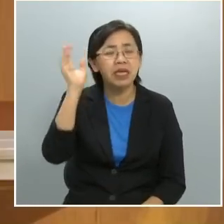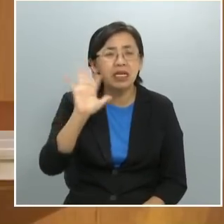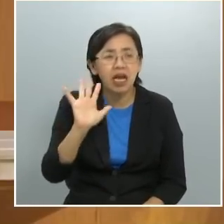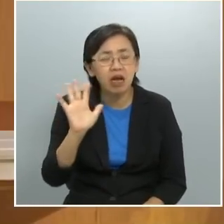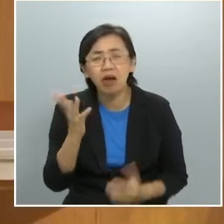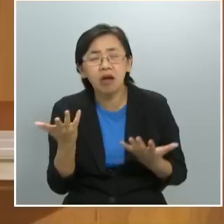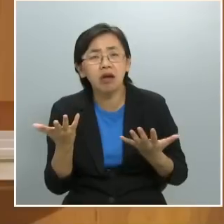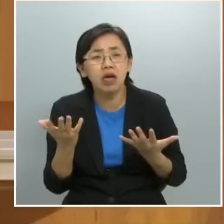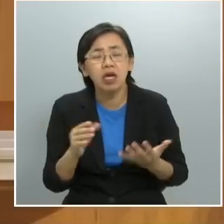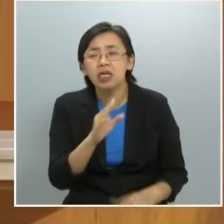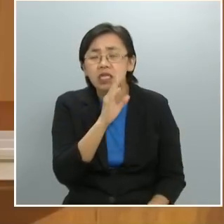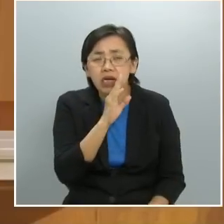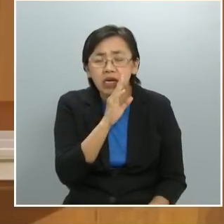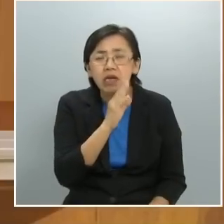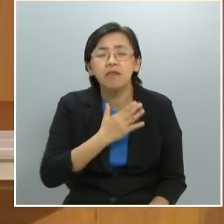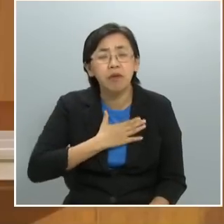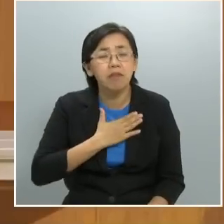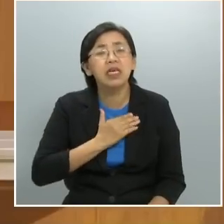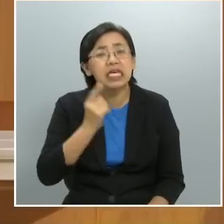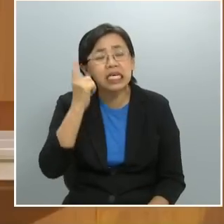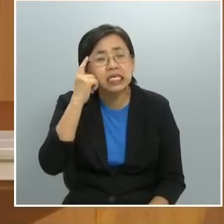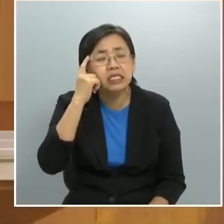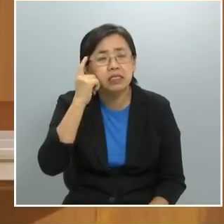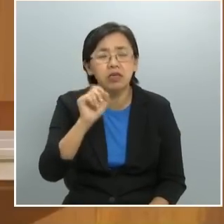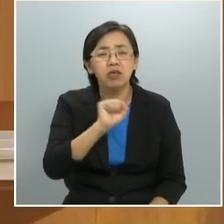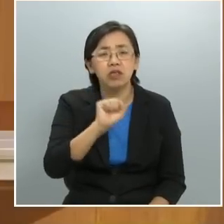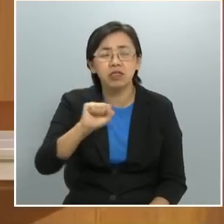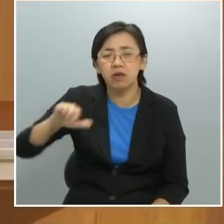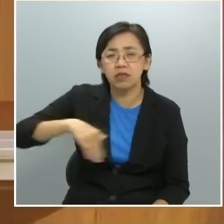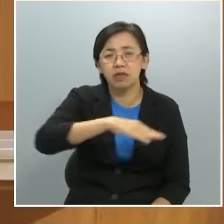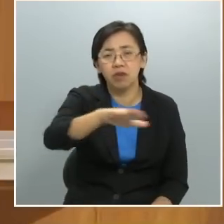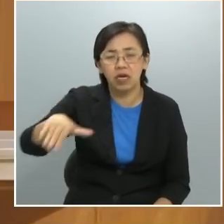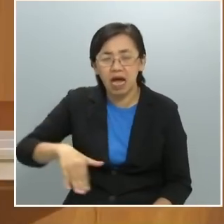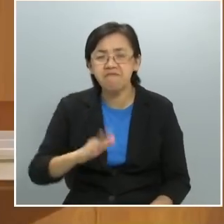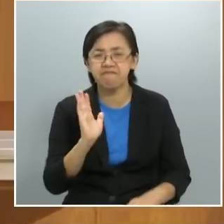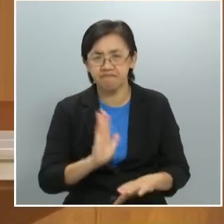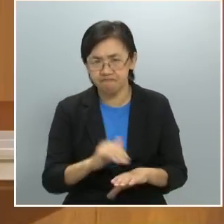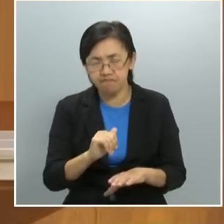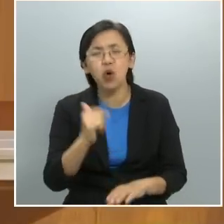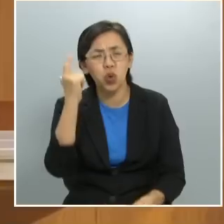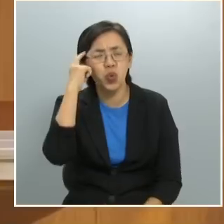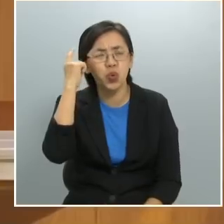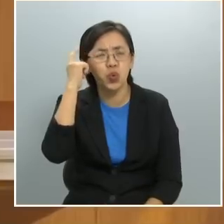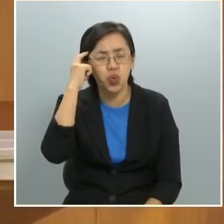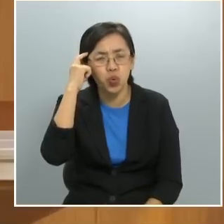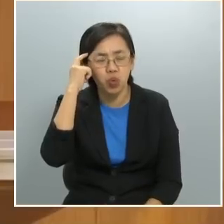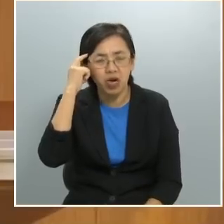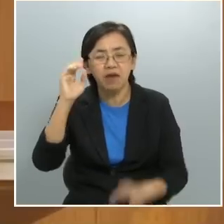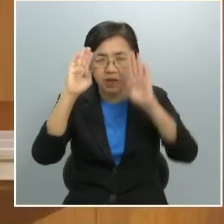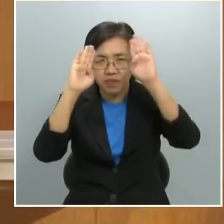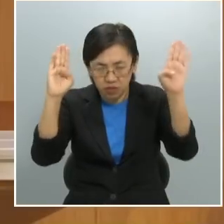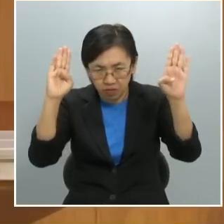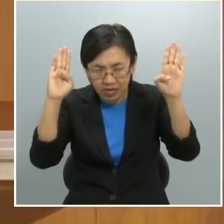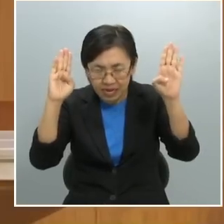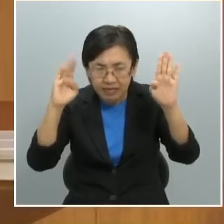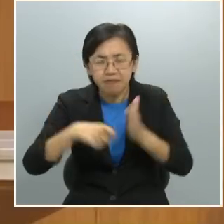ไรขึ้นแต่ผมเชื่อว่านะครับสมาชิกสภาผู้แทนราษฎรทุกท่านเป็นมืออาชีพแล้วก็เป็นผู้มีวุฒิภาวะเพ